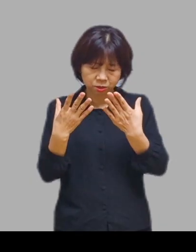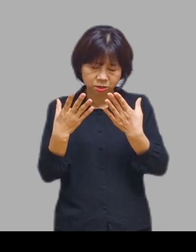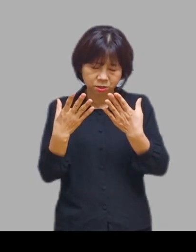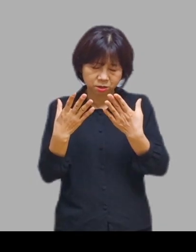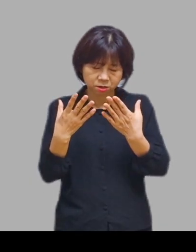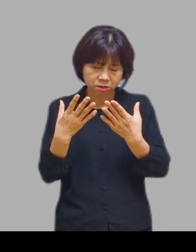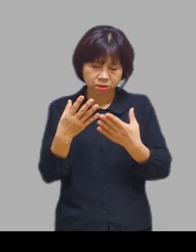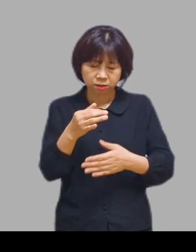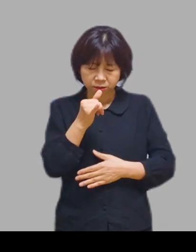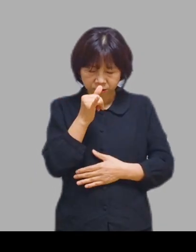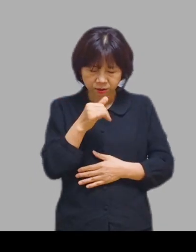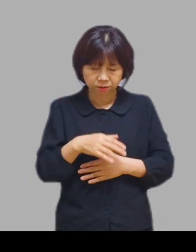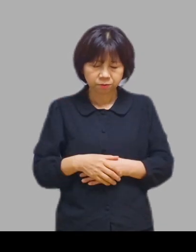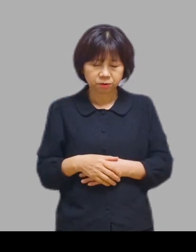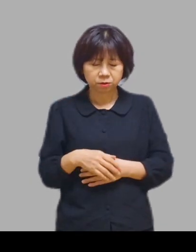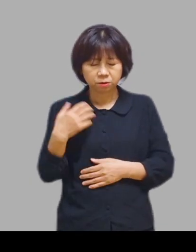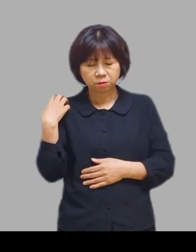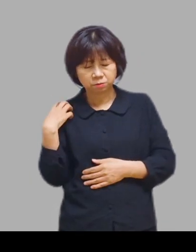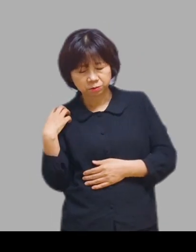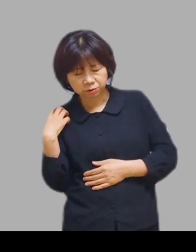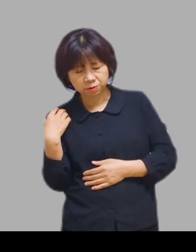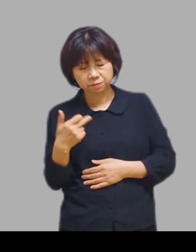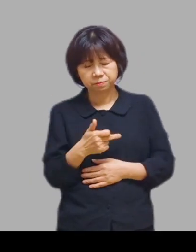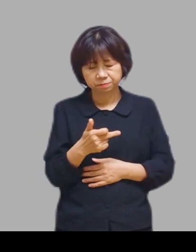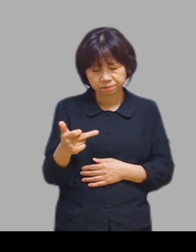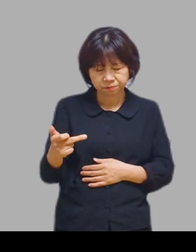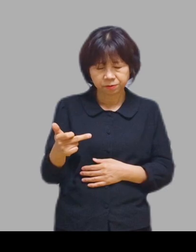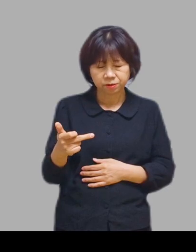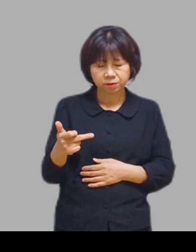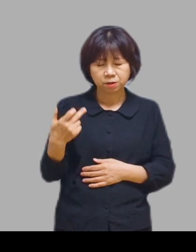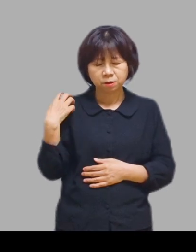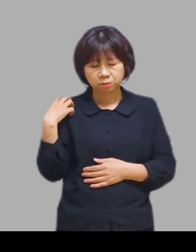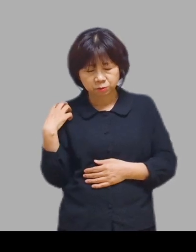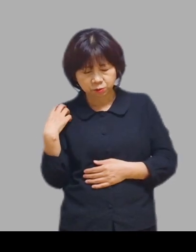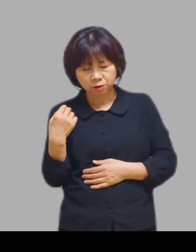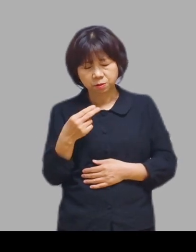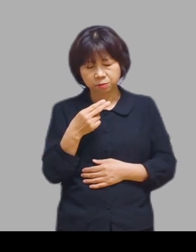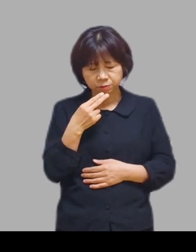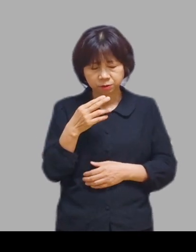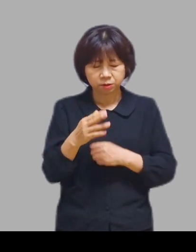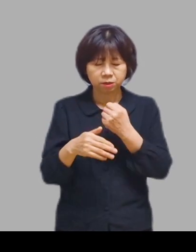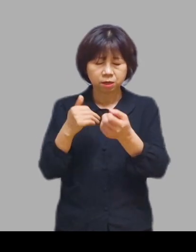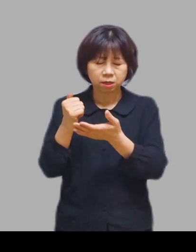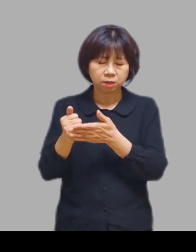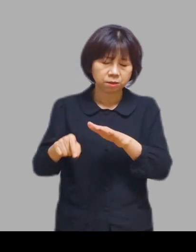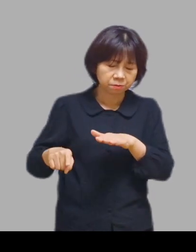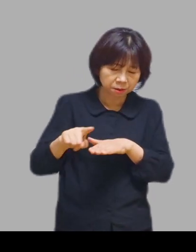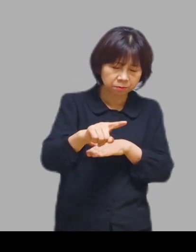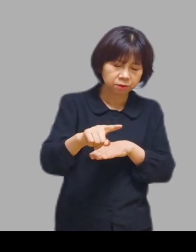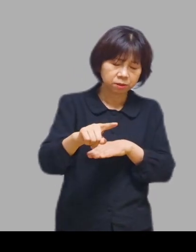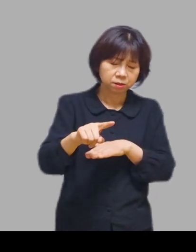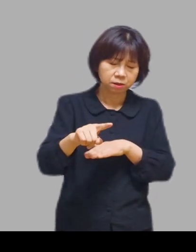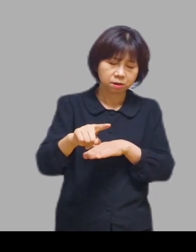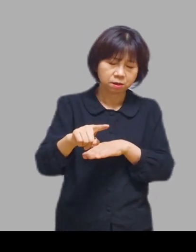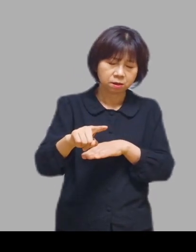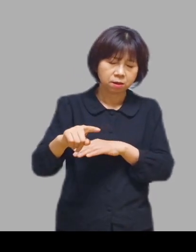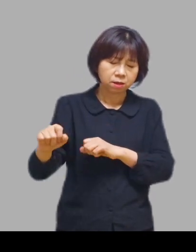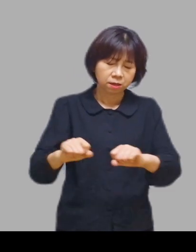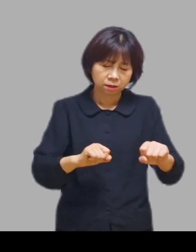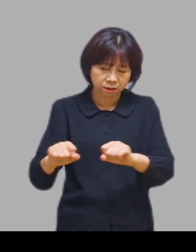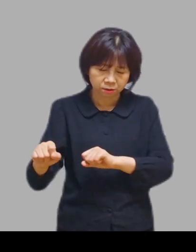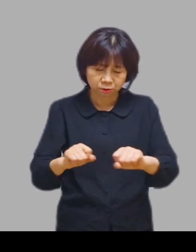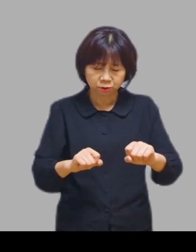아는 게 없어요. 괜히 부담만 갖고 있습니다. 부담 갖지 말고 하나님이 하시는 일에 참여할 수